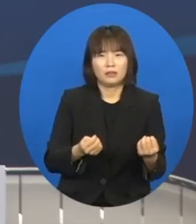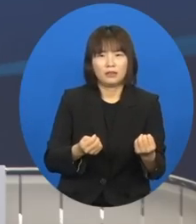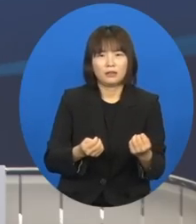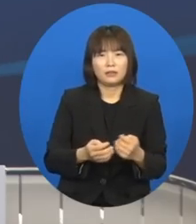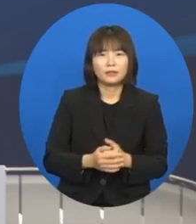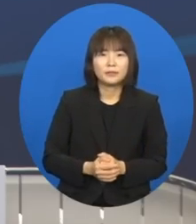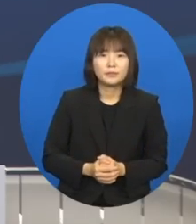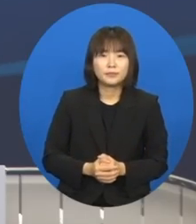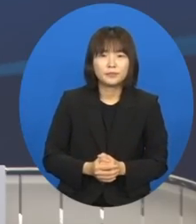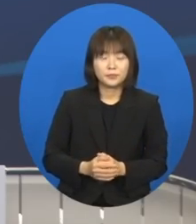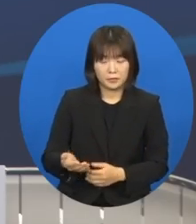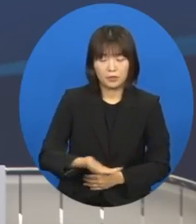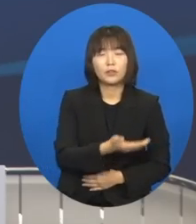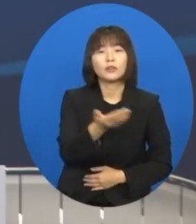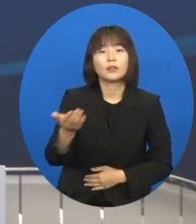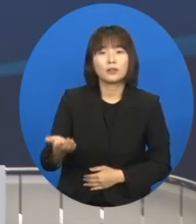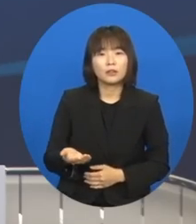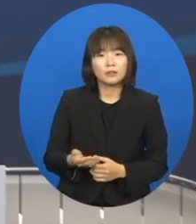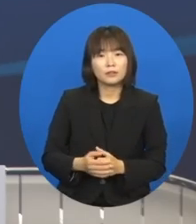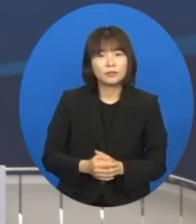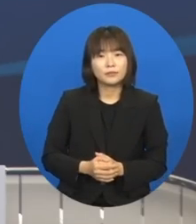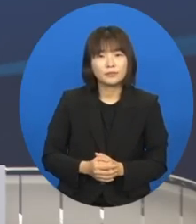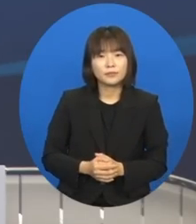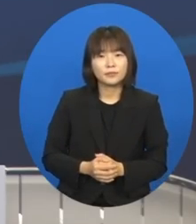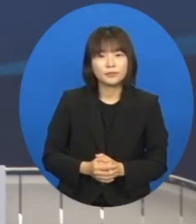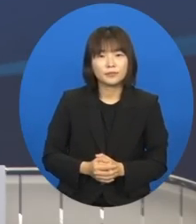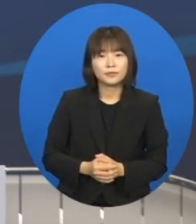여러분 제가